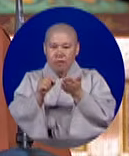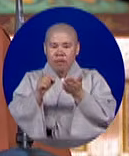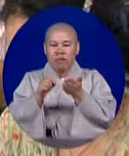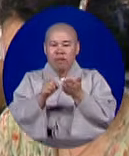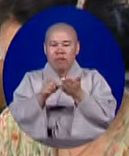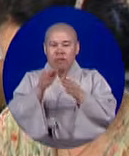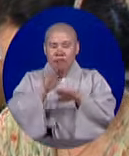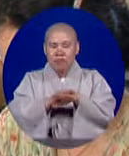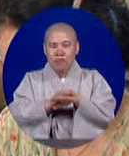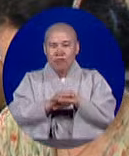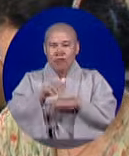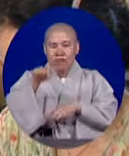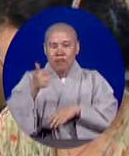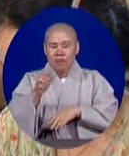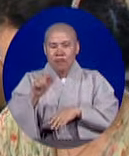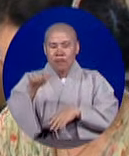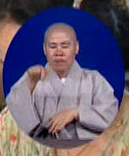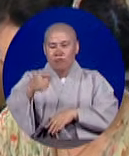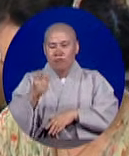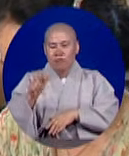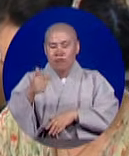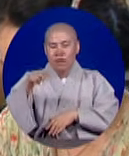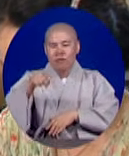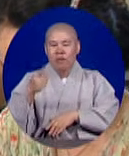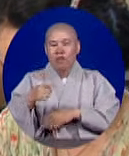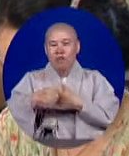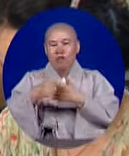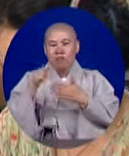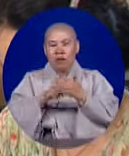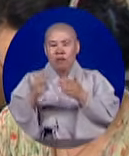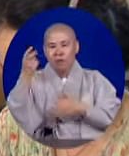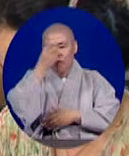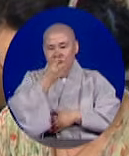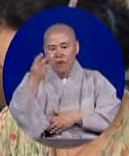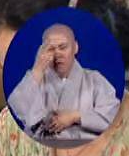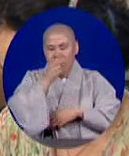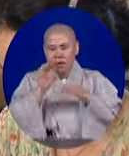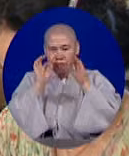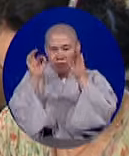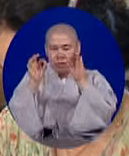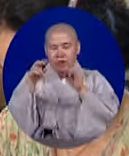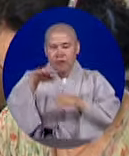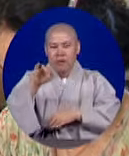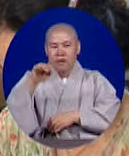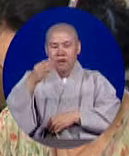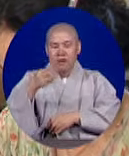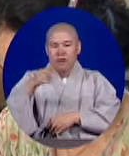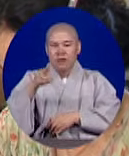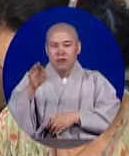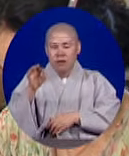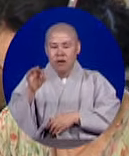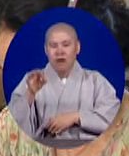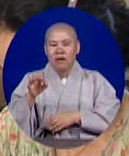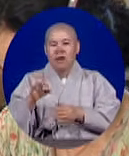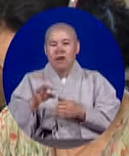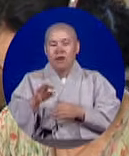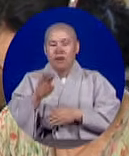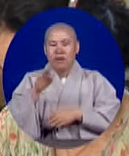관조는 마음으로 살펴보는 게 관조지요. 실상 반야가 있어요. 실상의